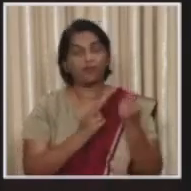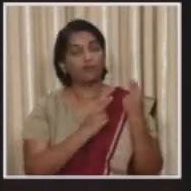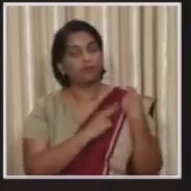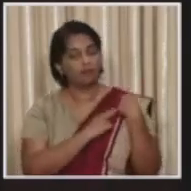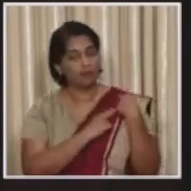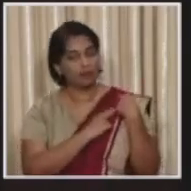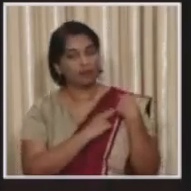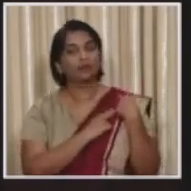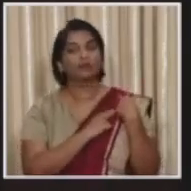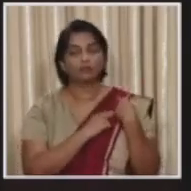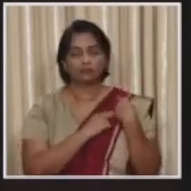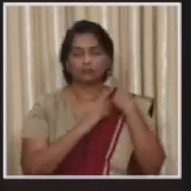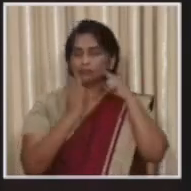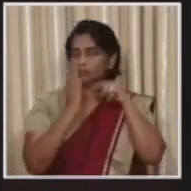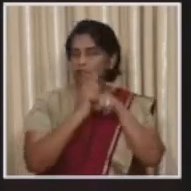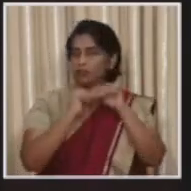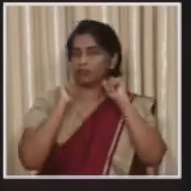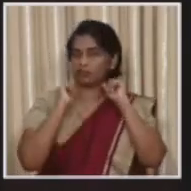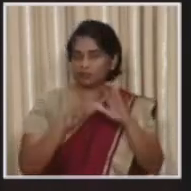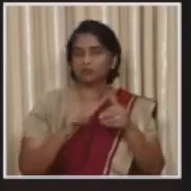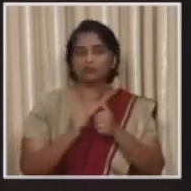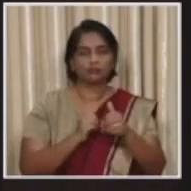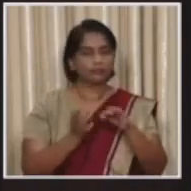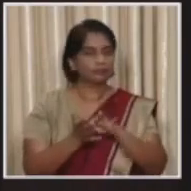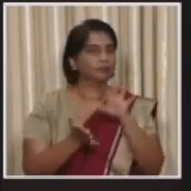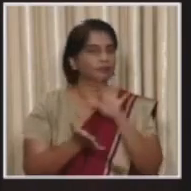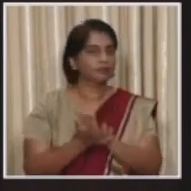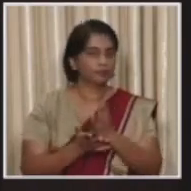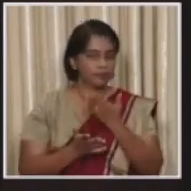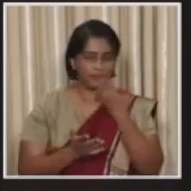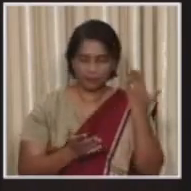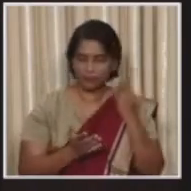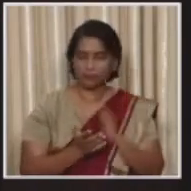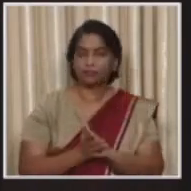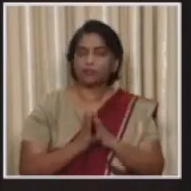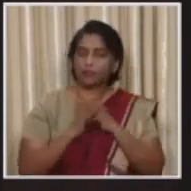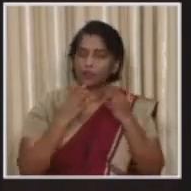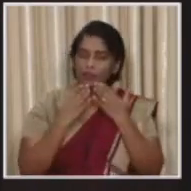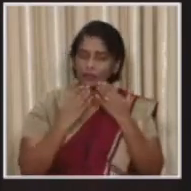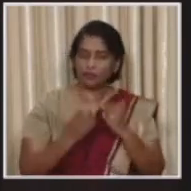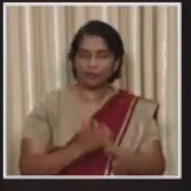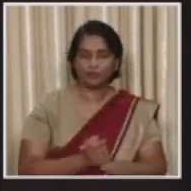වගකීම විනිවිදභාවය අපිට තහවුරු කරන්න පුළුවන්කම තියෙන්නේ. බොහොමත්ම